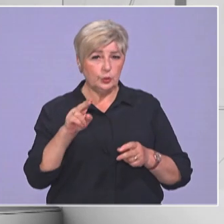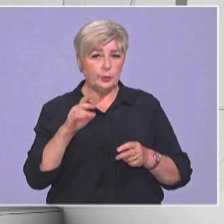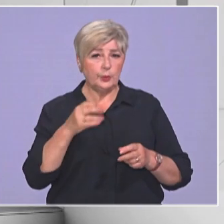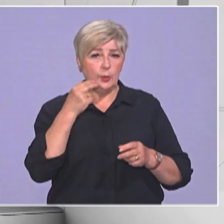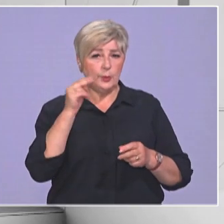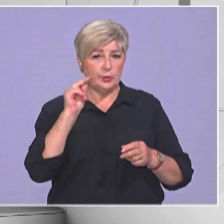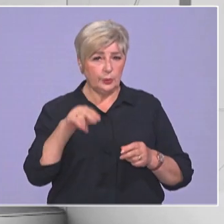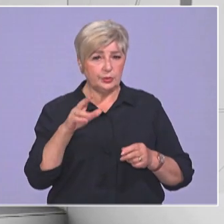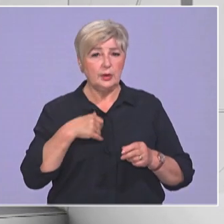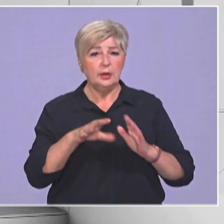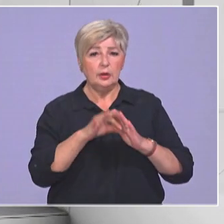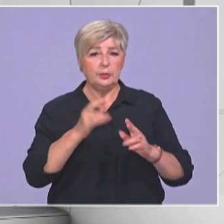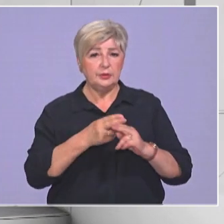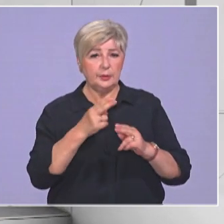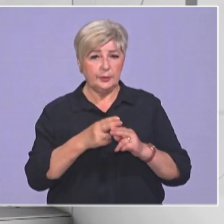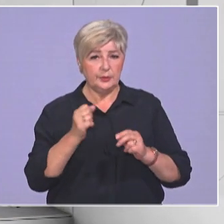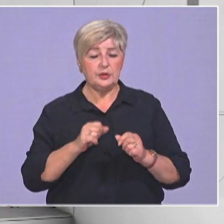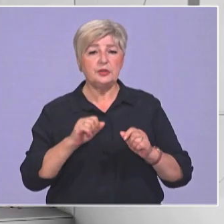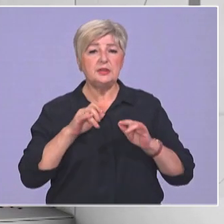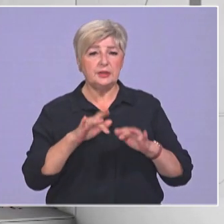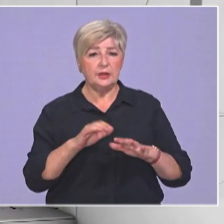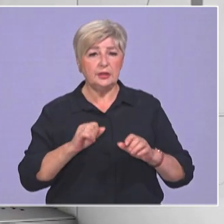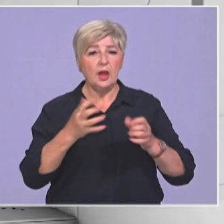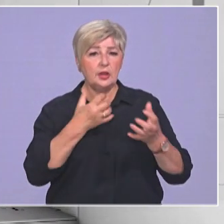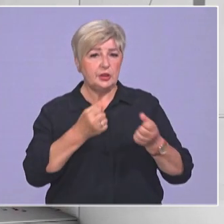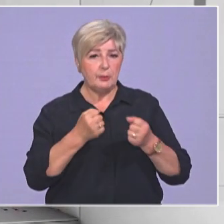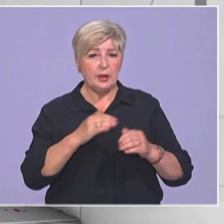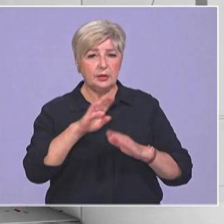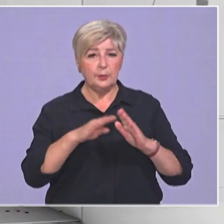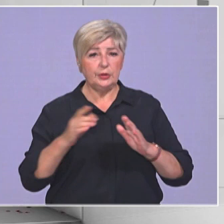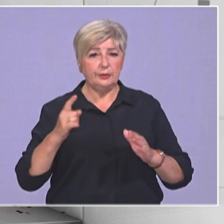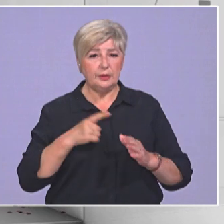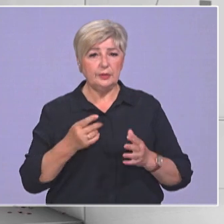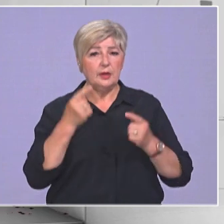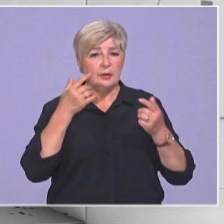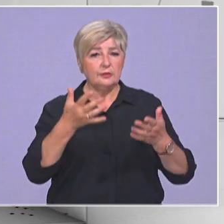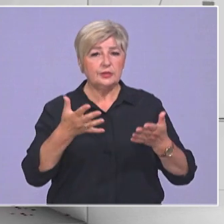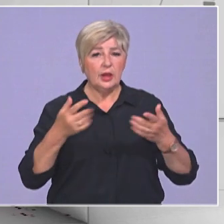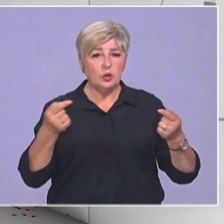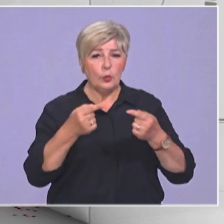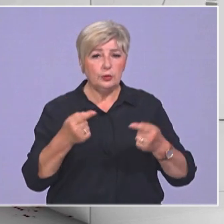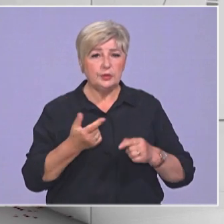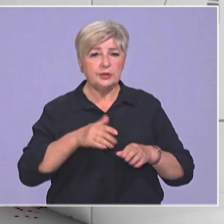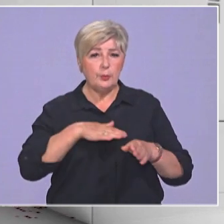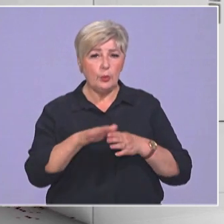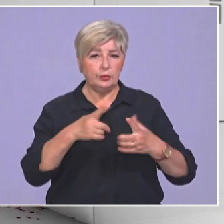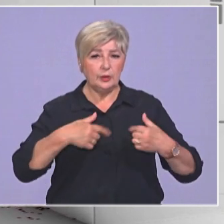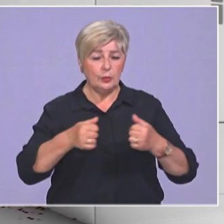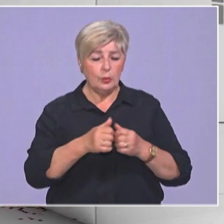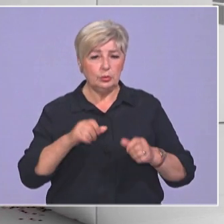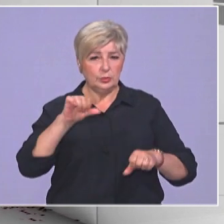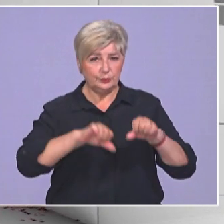обрали запобіжний захід – тримання під вартою. Встановлюється повне коло осіб, причетних до незаконної